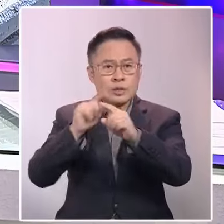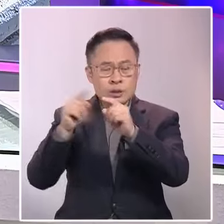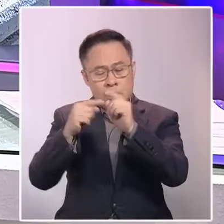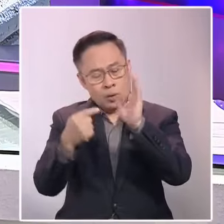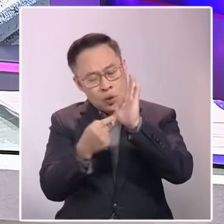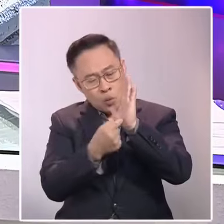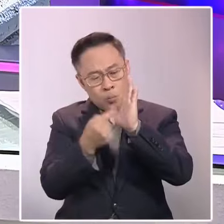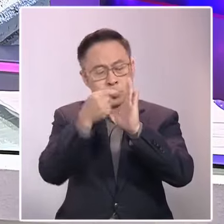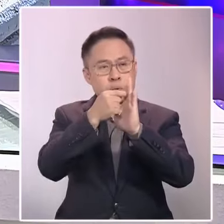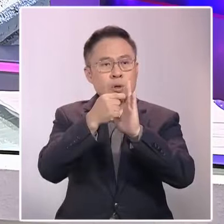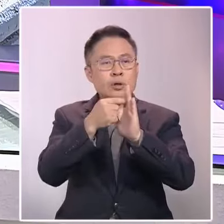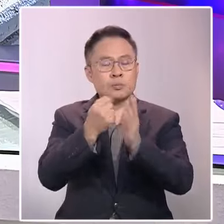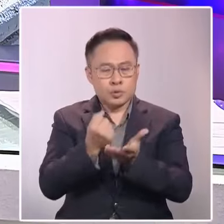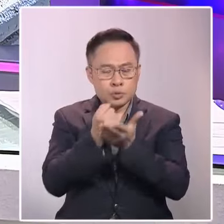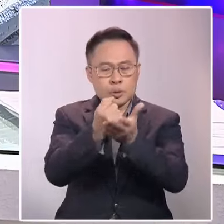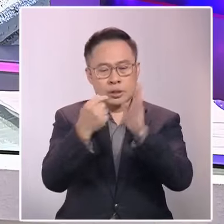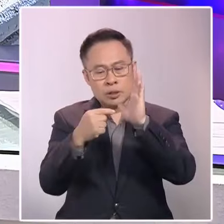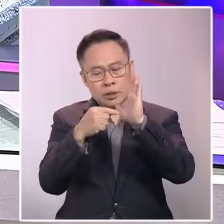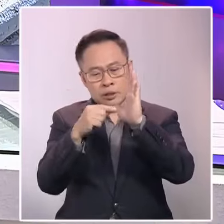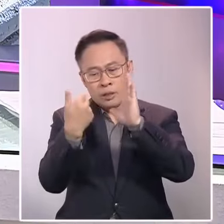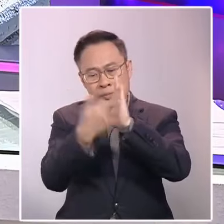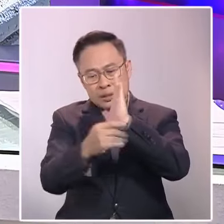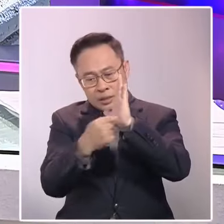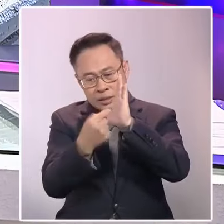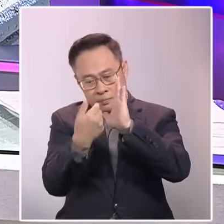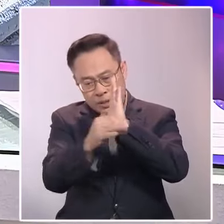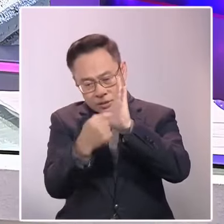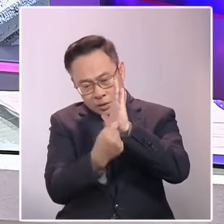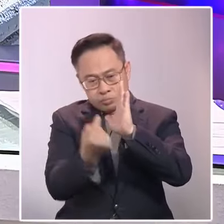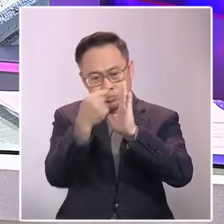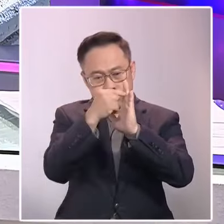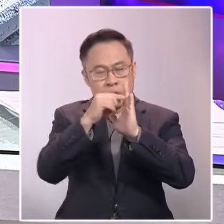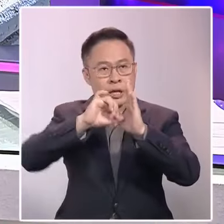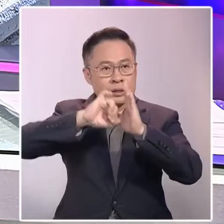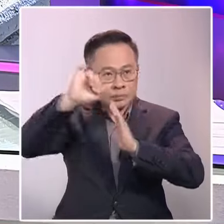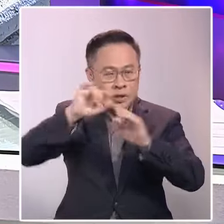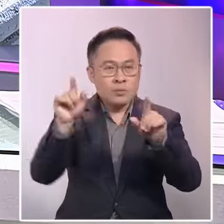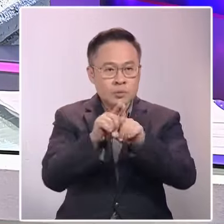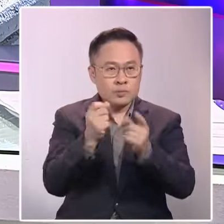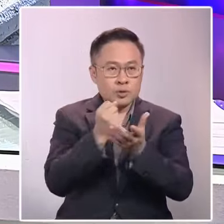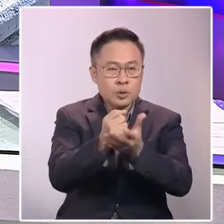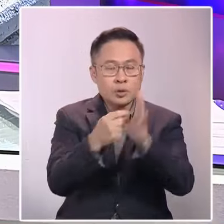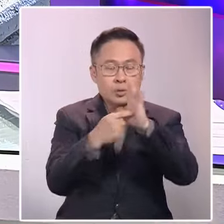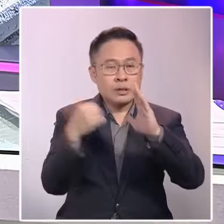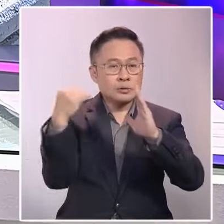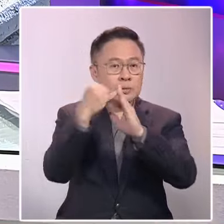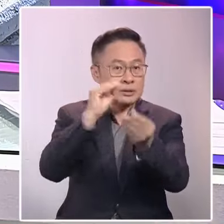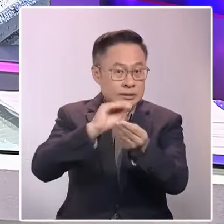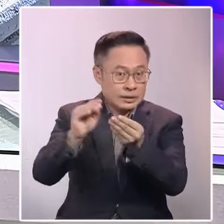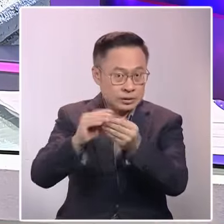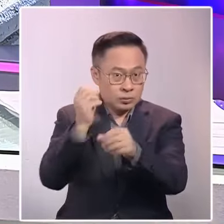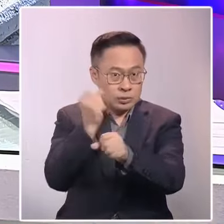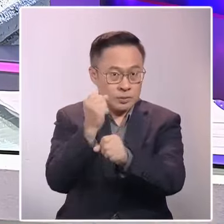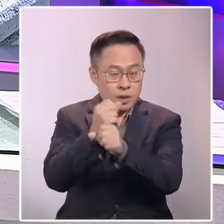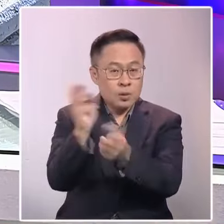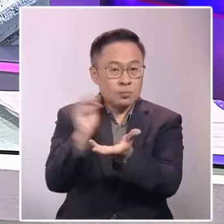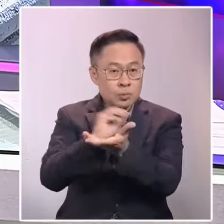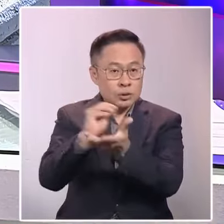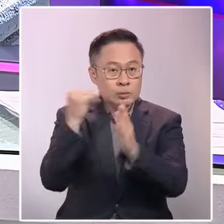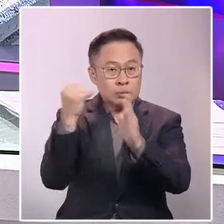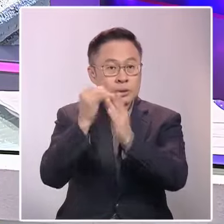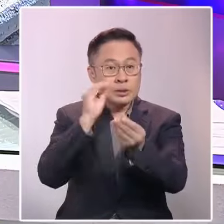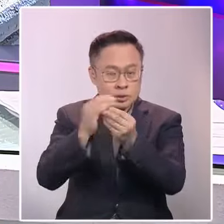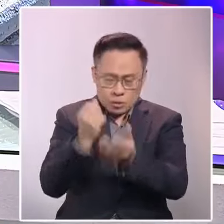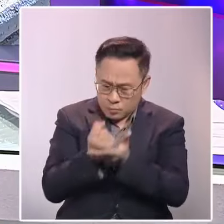กู้ภัยที่จังหวัดฉะเชิงเทราลงไปช่วยด้วยเหมือนกันค่ะในช่วงที่น้ำหลากเข้ามาต้องฝ่ากระแสน้ำไหลเชี่ยวเข้าไปช่วยเหลือประชาช